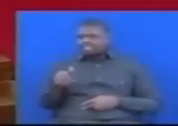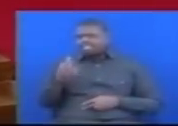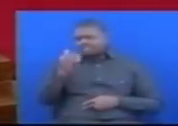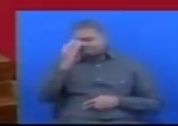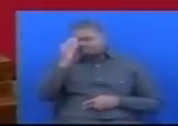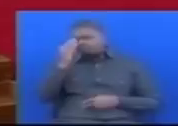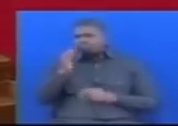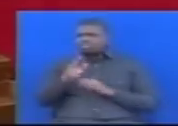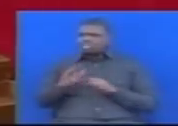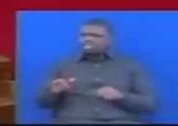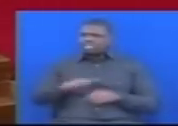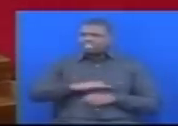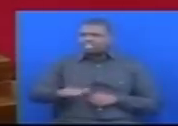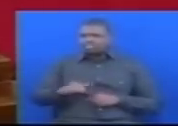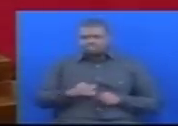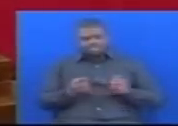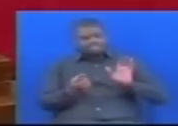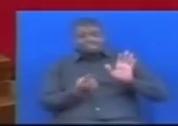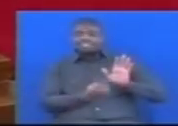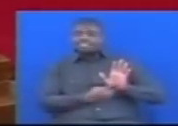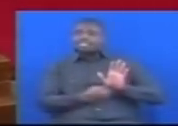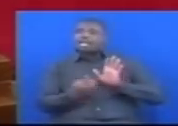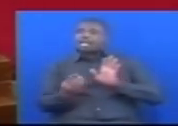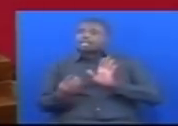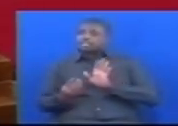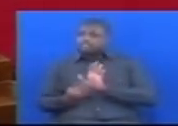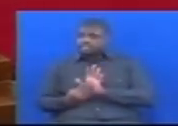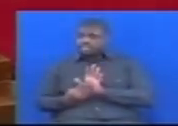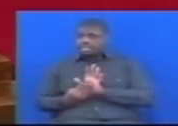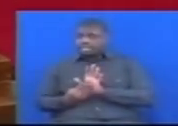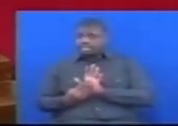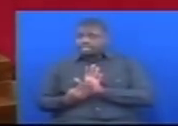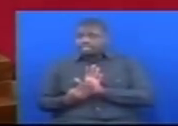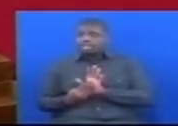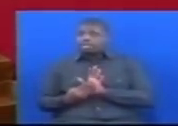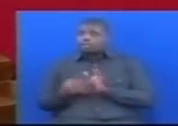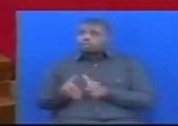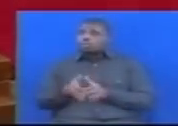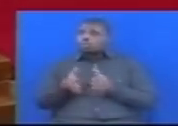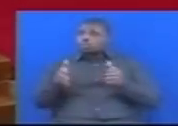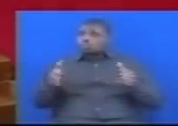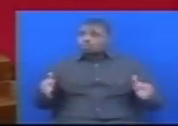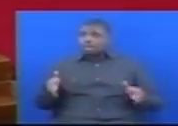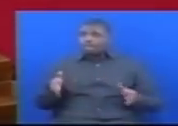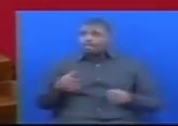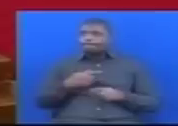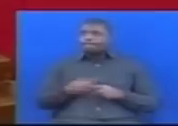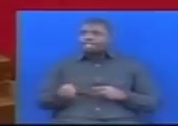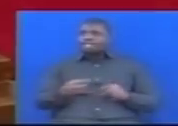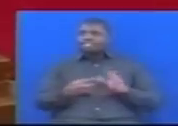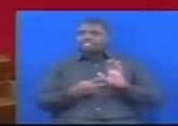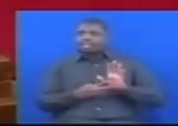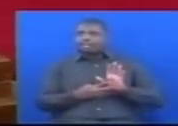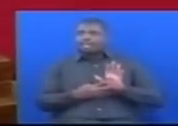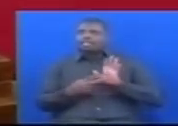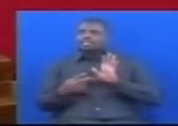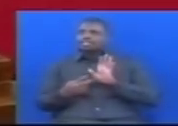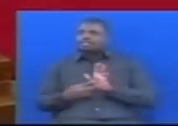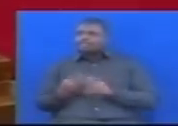linatambulika kama shamba namba 69 namba rapi na lina ukubwa wa hekta